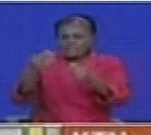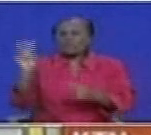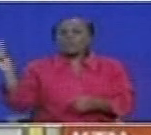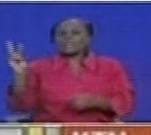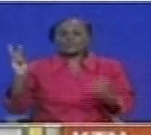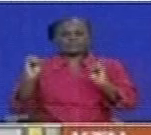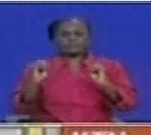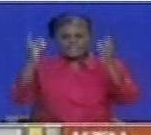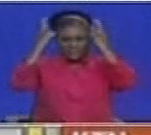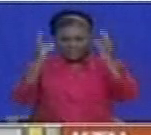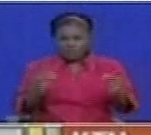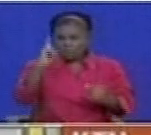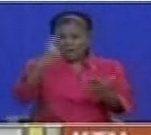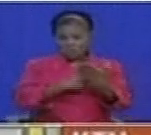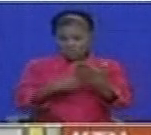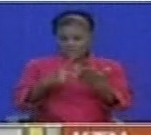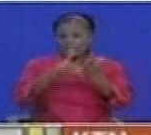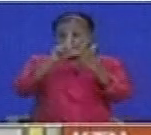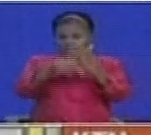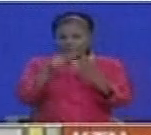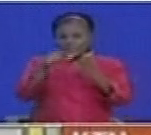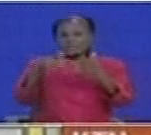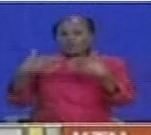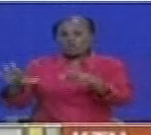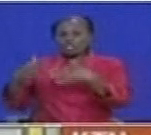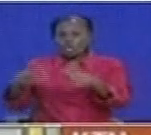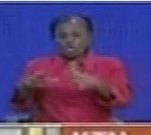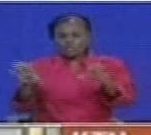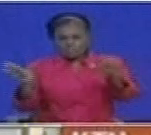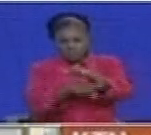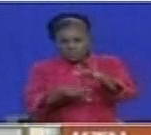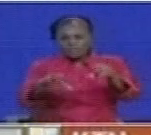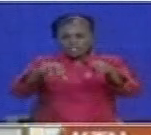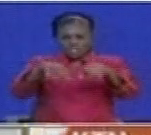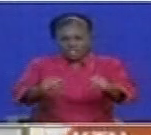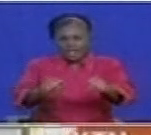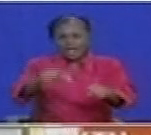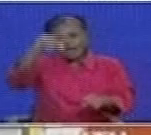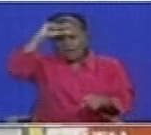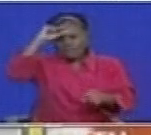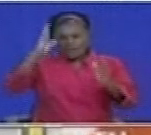umet wiki moja tu baada ya kider kupe wfa wa naib mwy wa baraza la